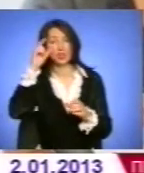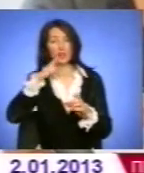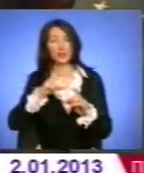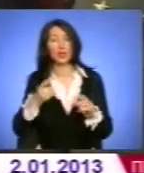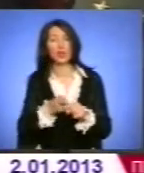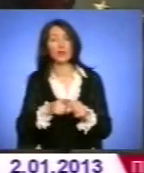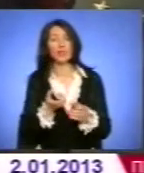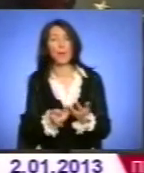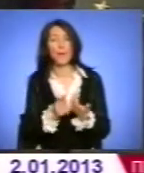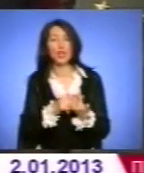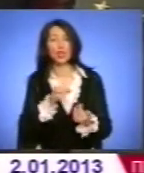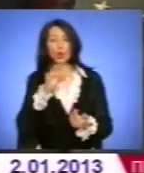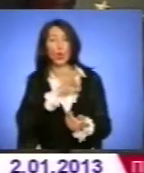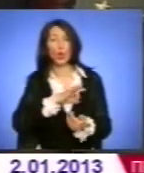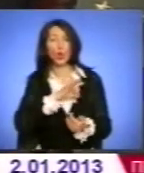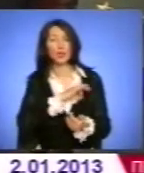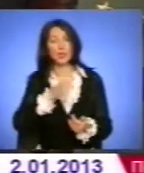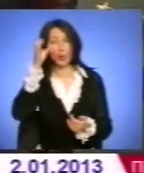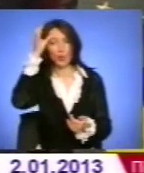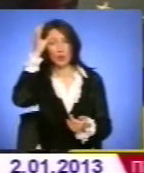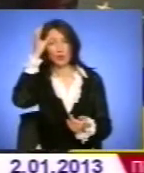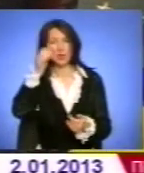юристи по освіті працівники, але